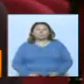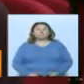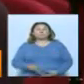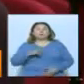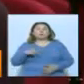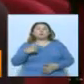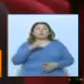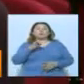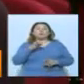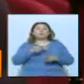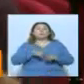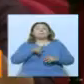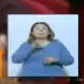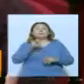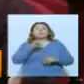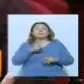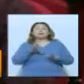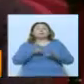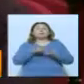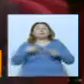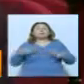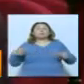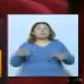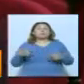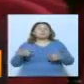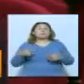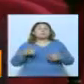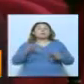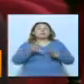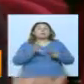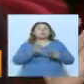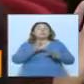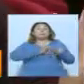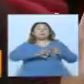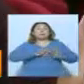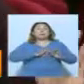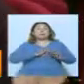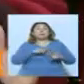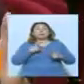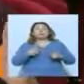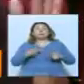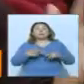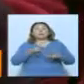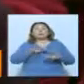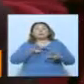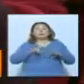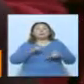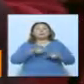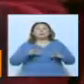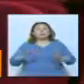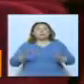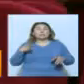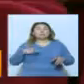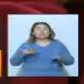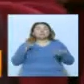Мангыстау Жарык является посредником. Также и по другим ресурсам – энергопотребление, водоснабжение, потребителями которых являемся мы, люди.